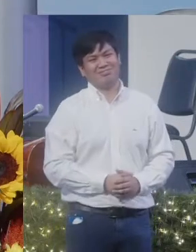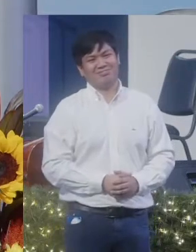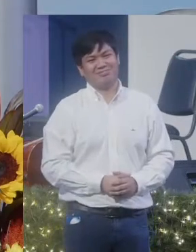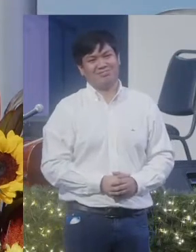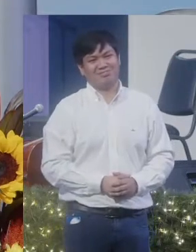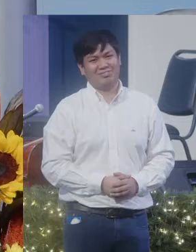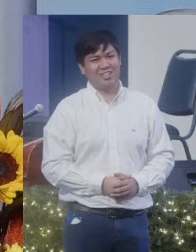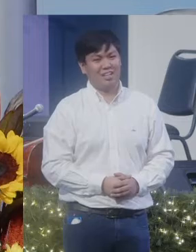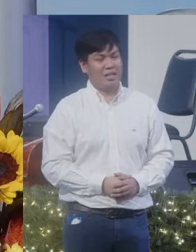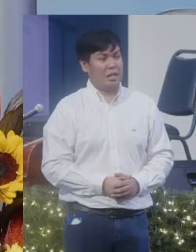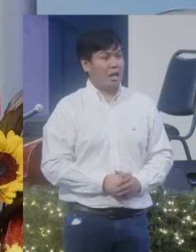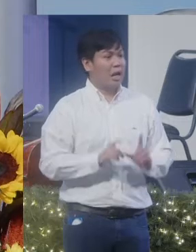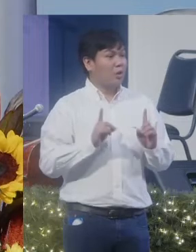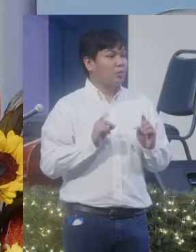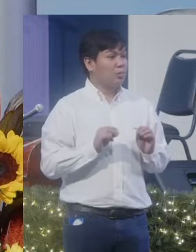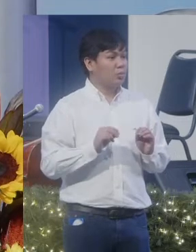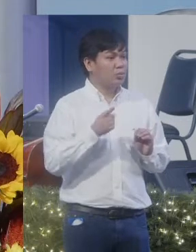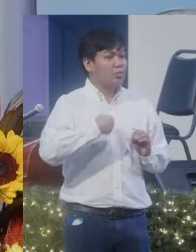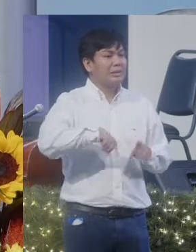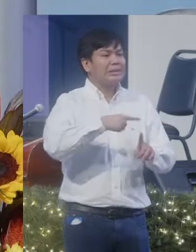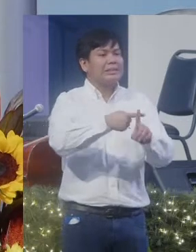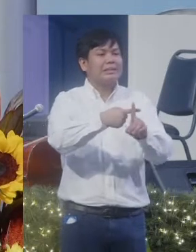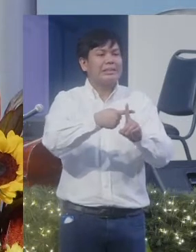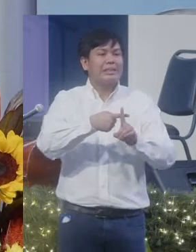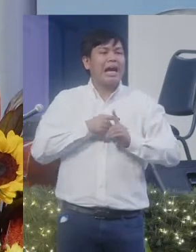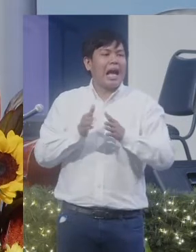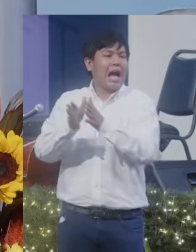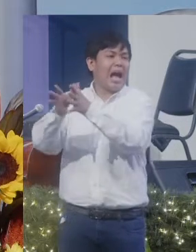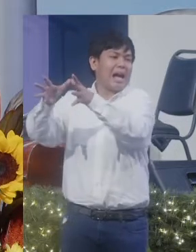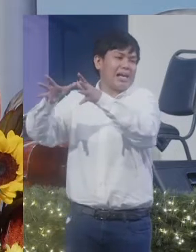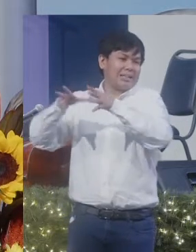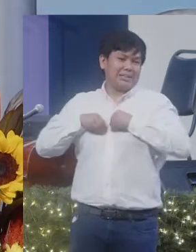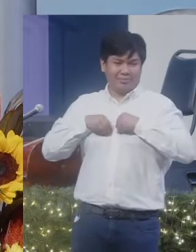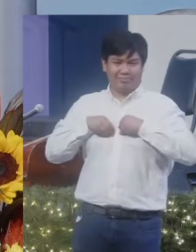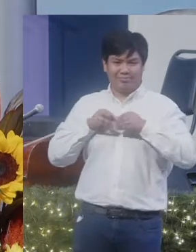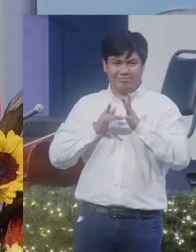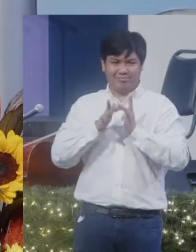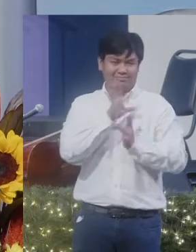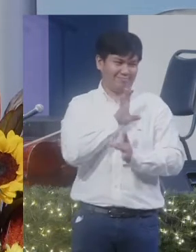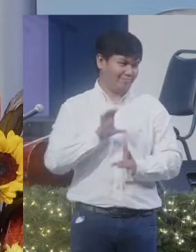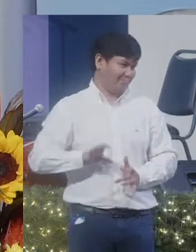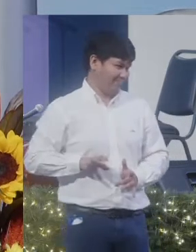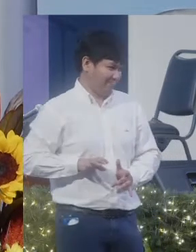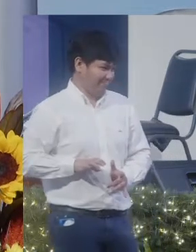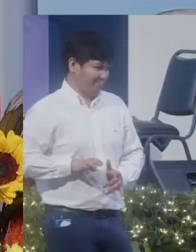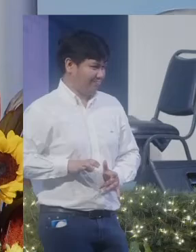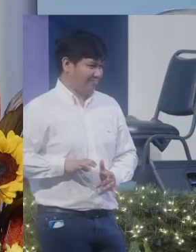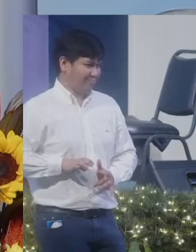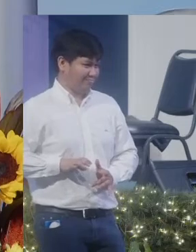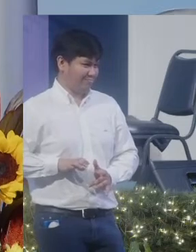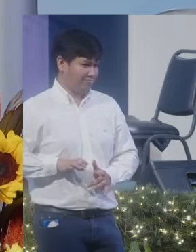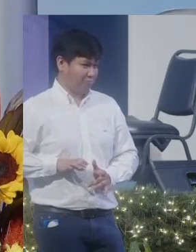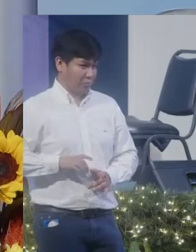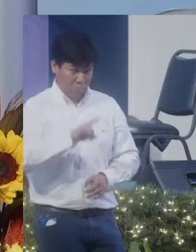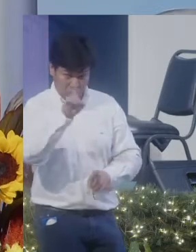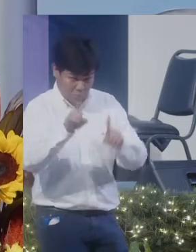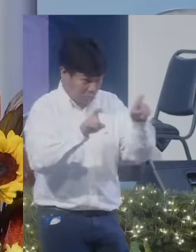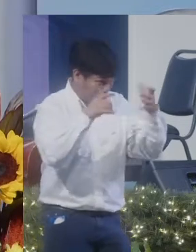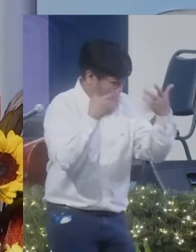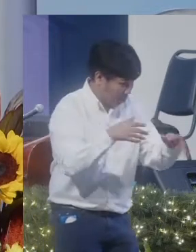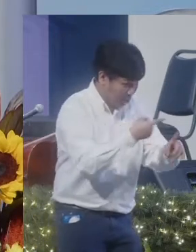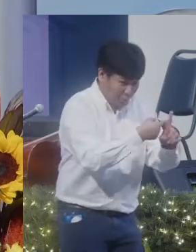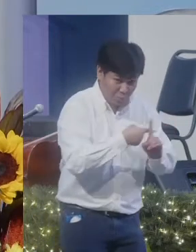kapatid, napakagandang katotohanan. Pangatlo at huling punto, mga kapatid, ang